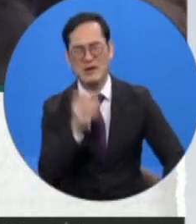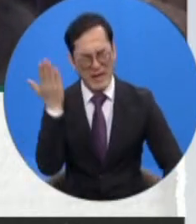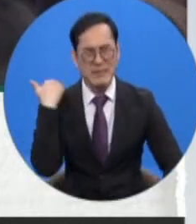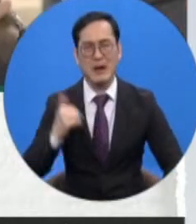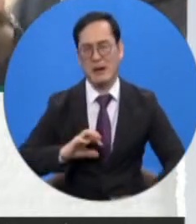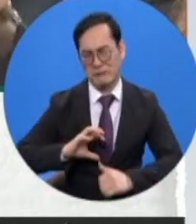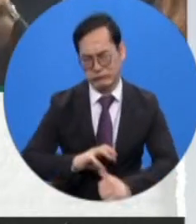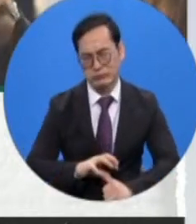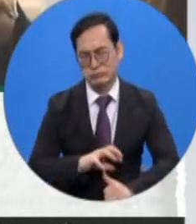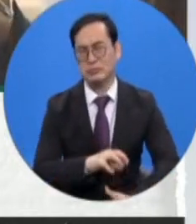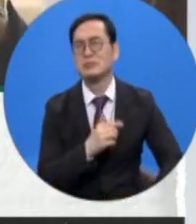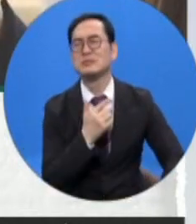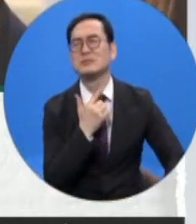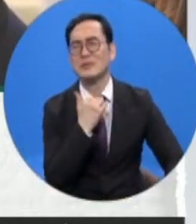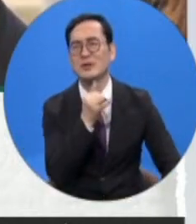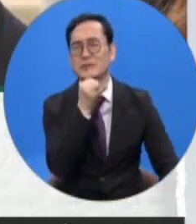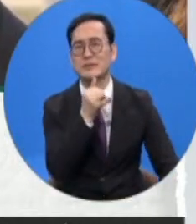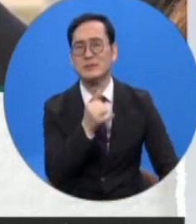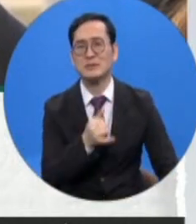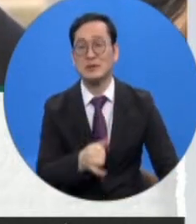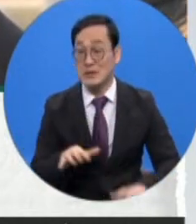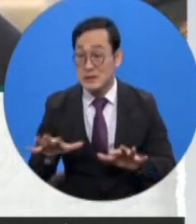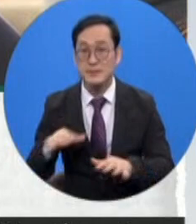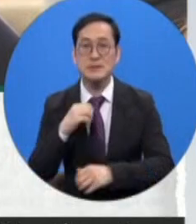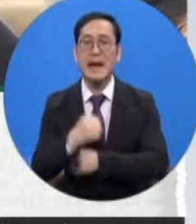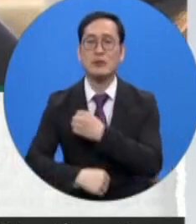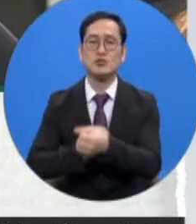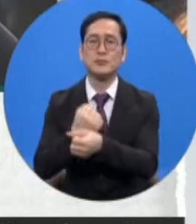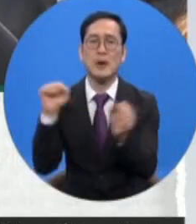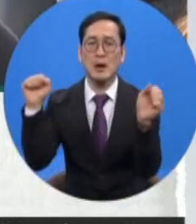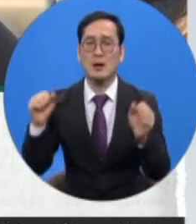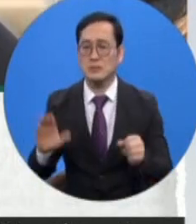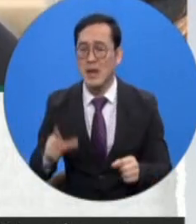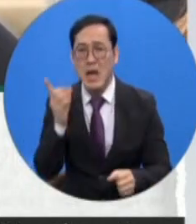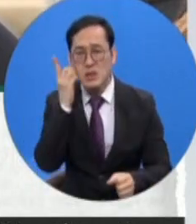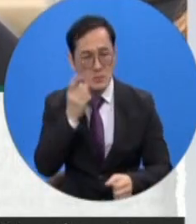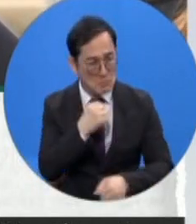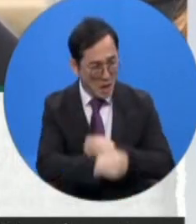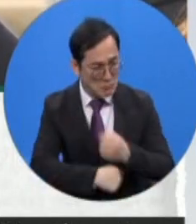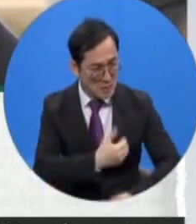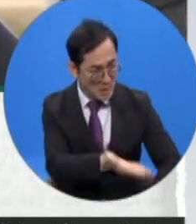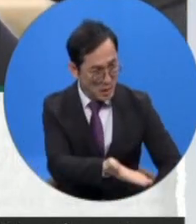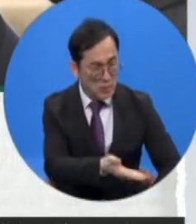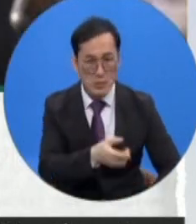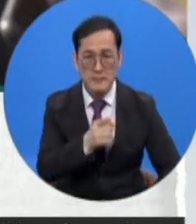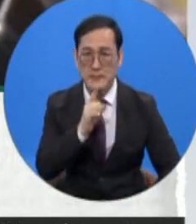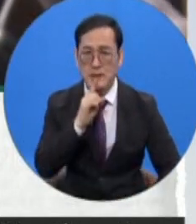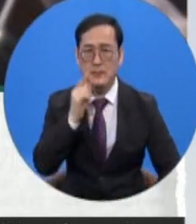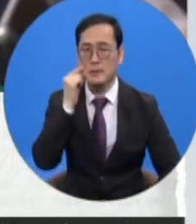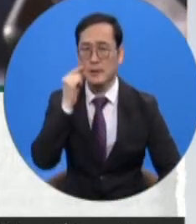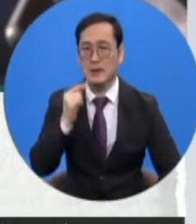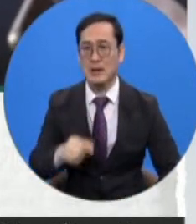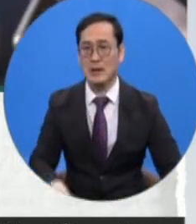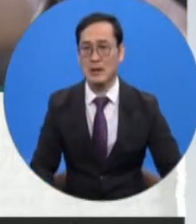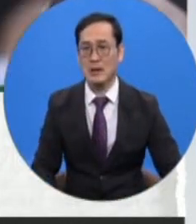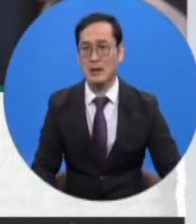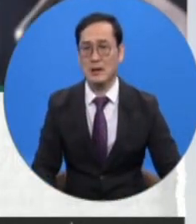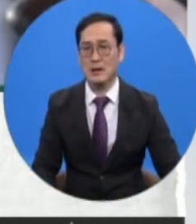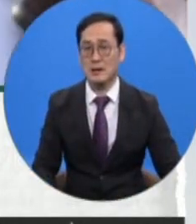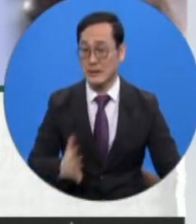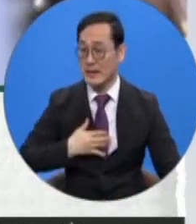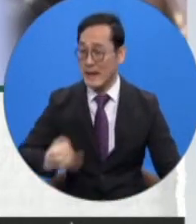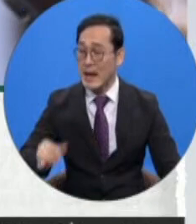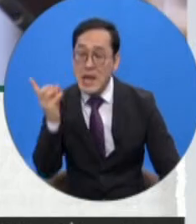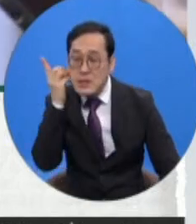담겨져 있을 것이라고 생각이 되는데 핸드폰 달라고 그러면 줍니까? 제가 우리 딸내미 보고도 핸드폰 좀 줘봐 그럼 락 걸어놓고 안 보여줘요.